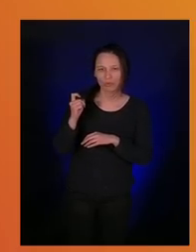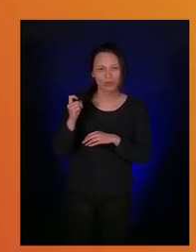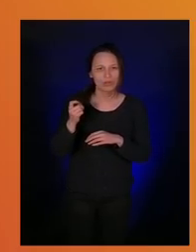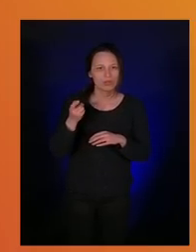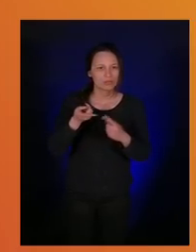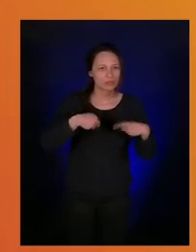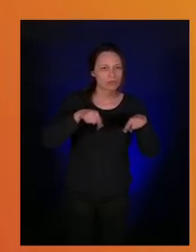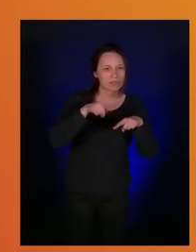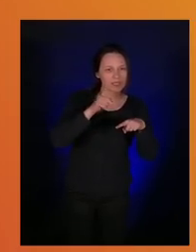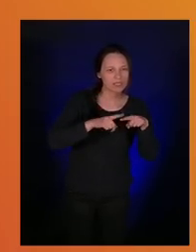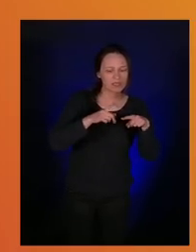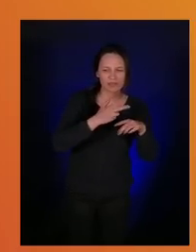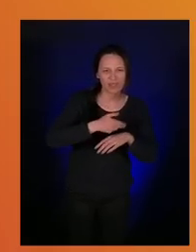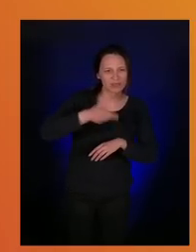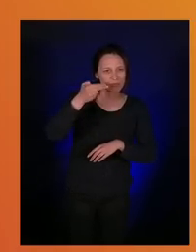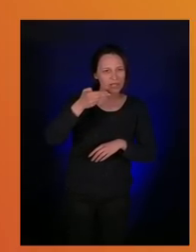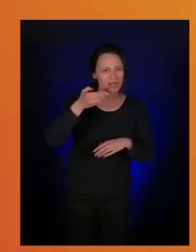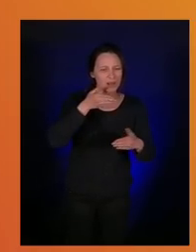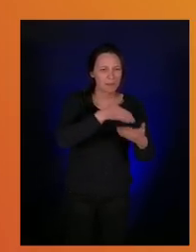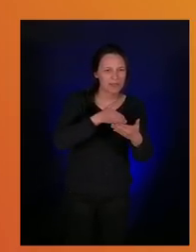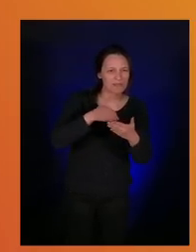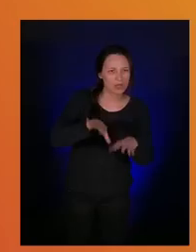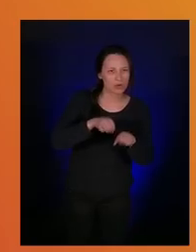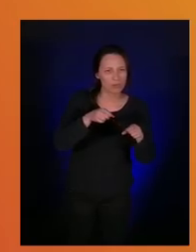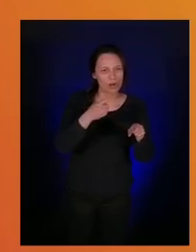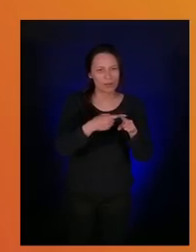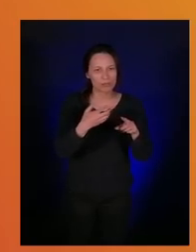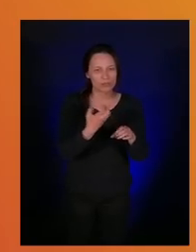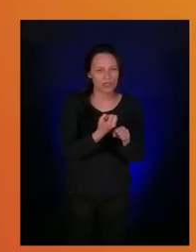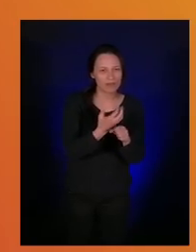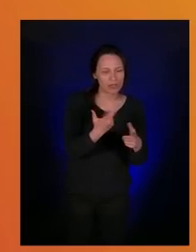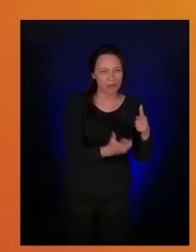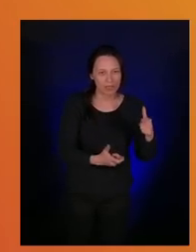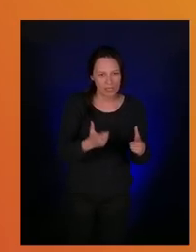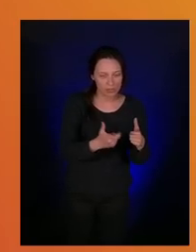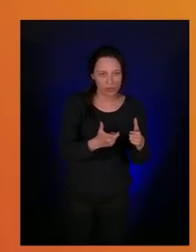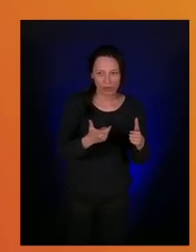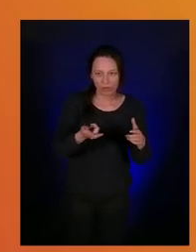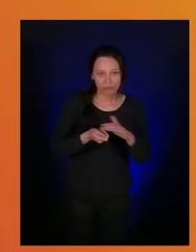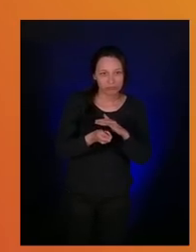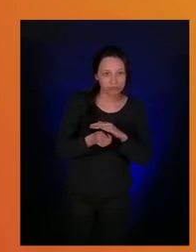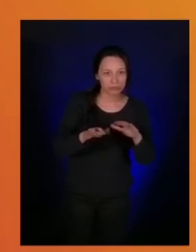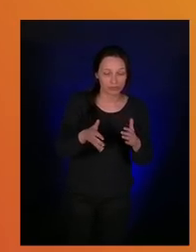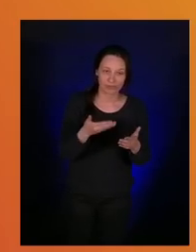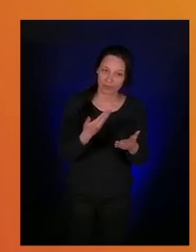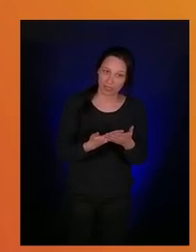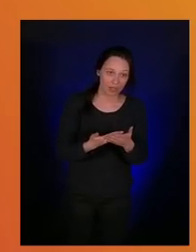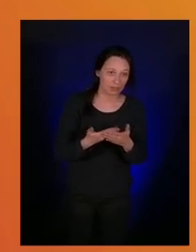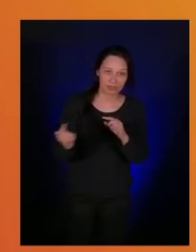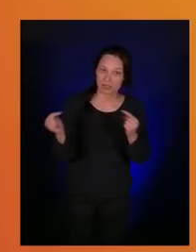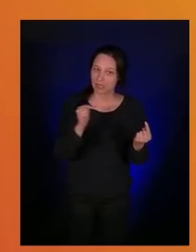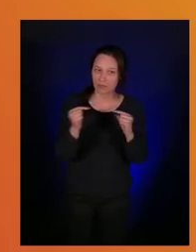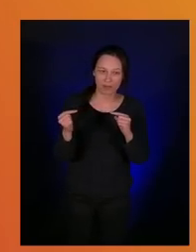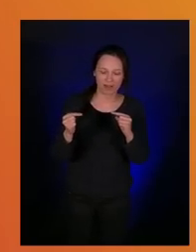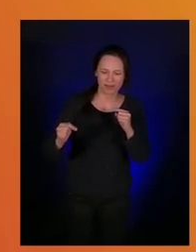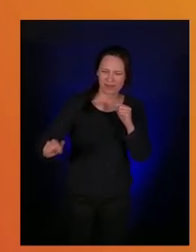national des privés d'emploi et des travailleurs précaires, ça doit être un débat essentiel de la mandature à